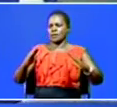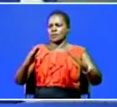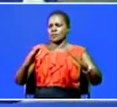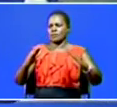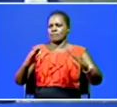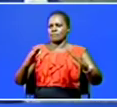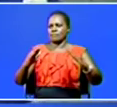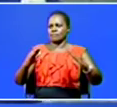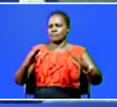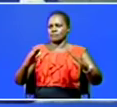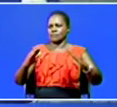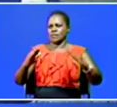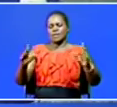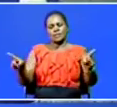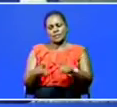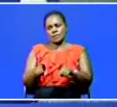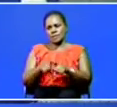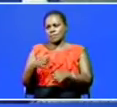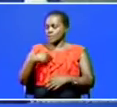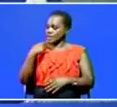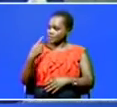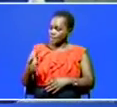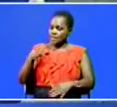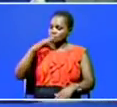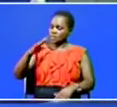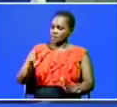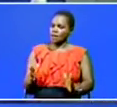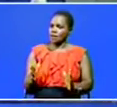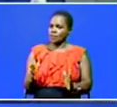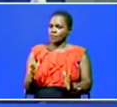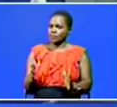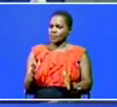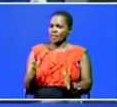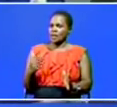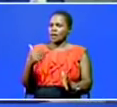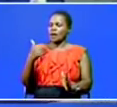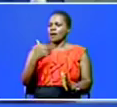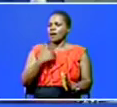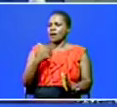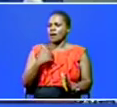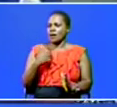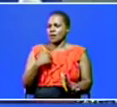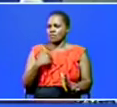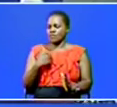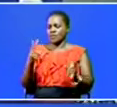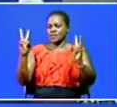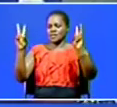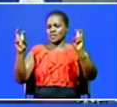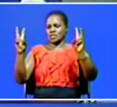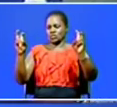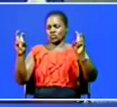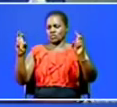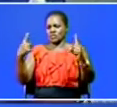kifahari. That, hivyo ndio vile mimi ninasema bwana speaker kwamba kuna mambo